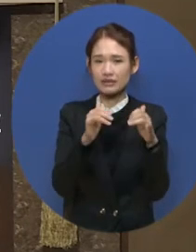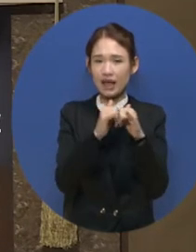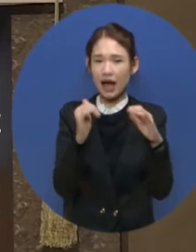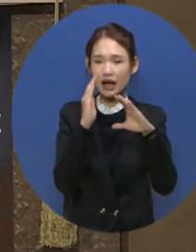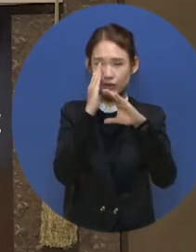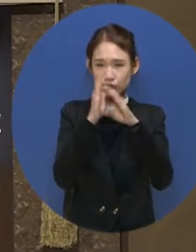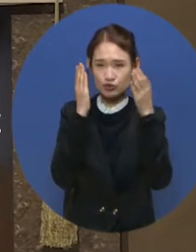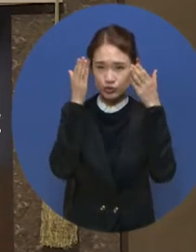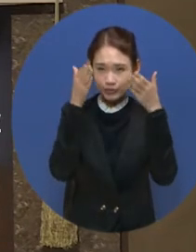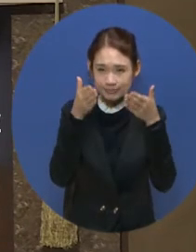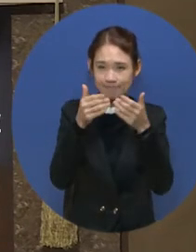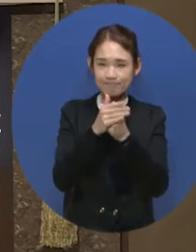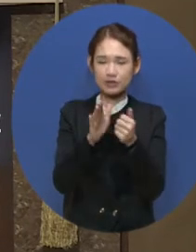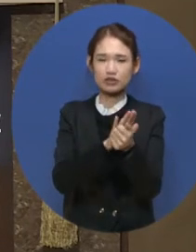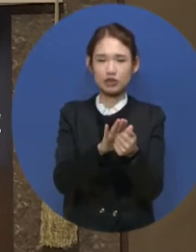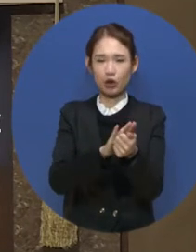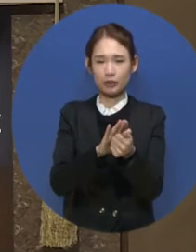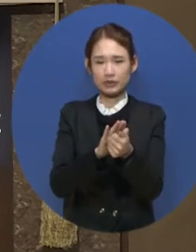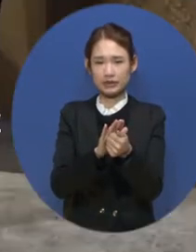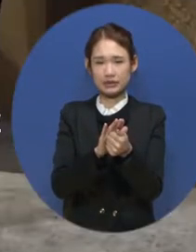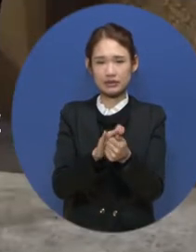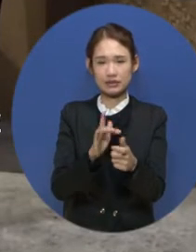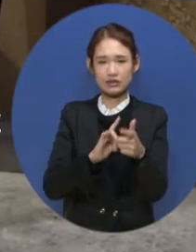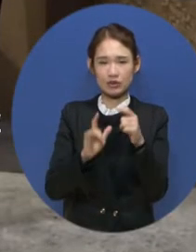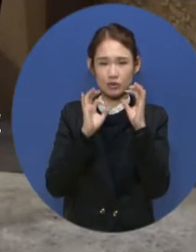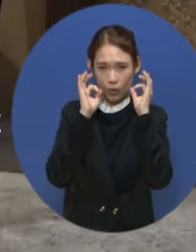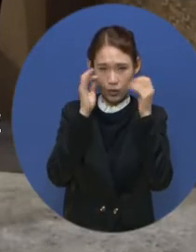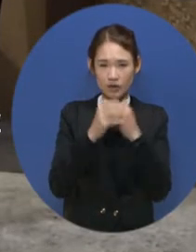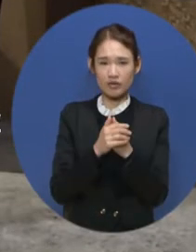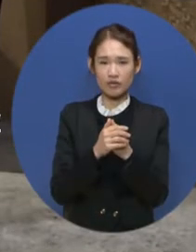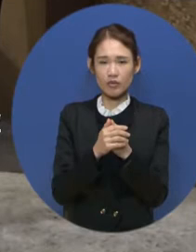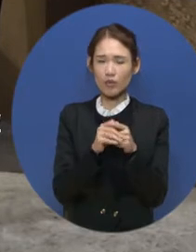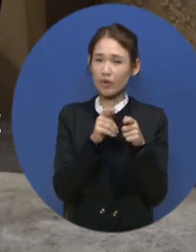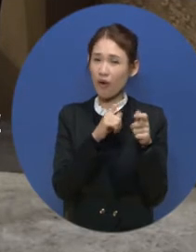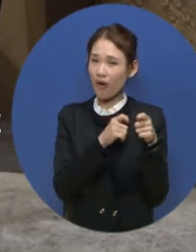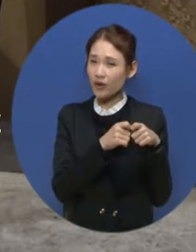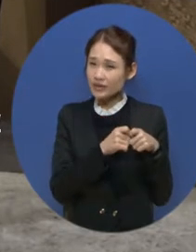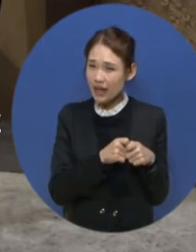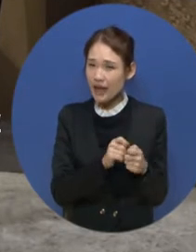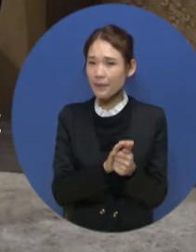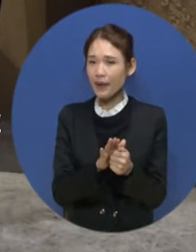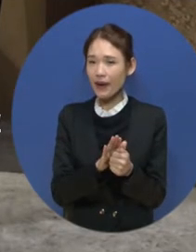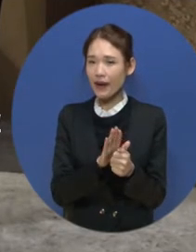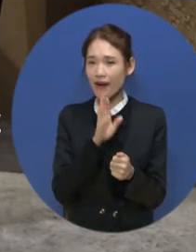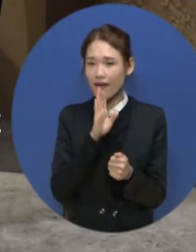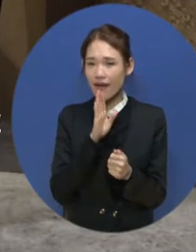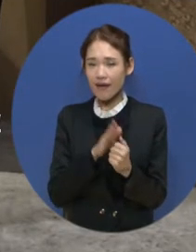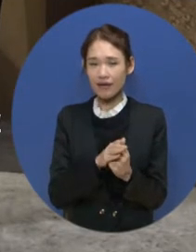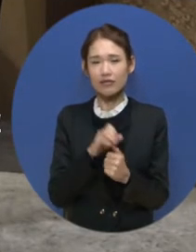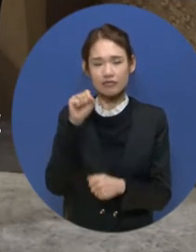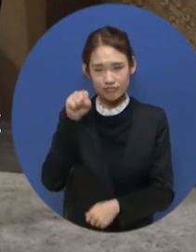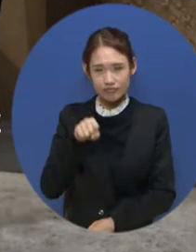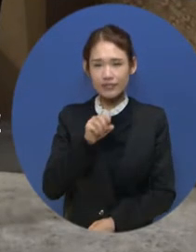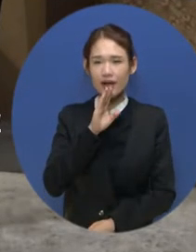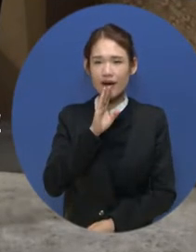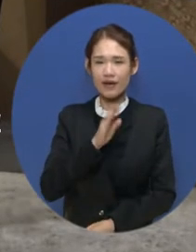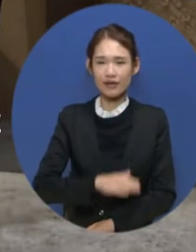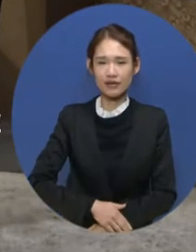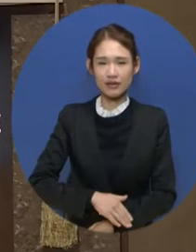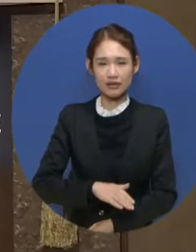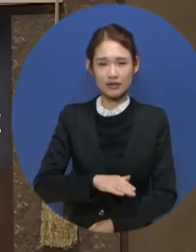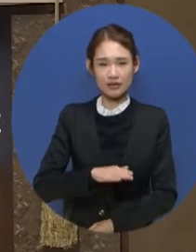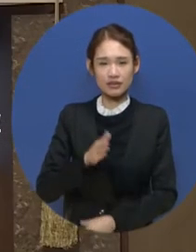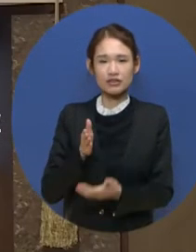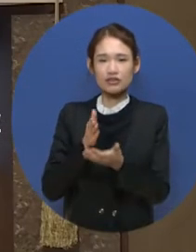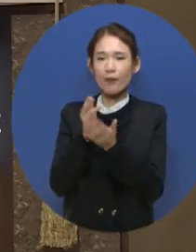또 세워 가지고 고객서비스 할 수 있도록 노력을 하고 좀 세밀한 서비스 네요 그렇죠 이제 그럼 보면